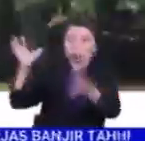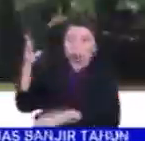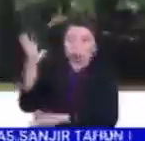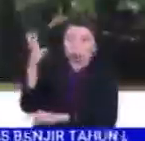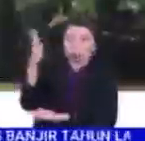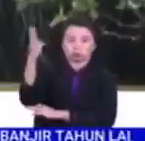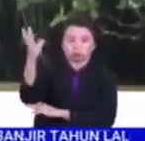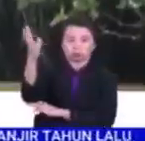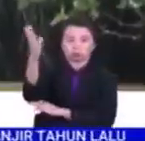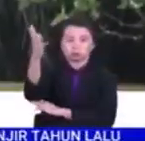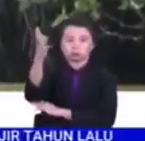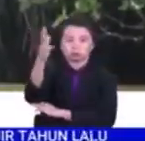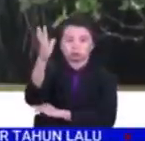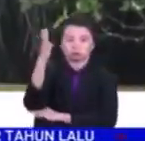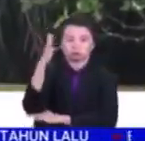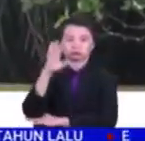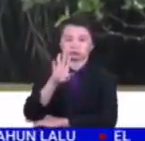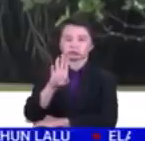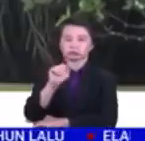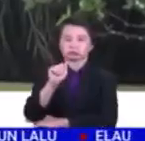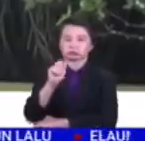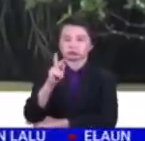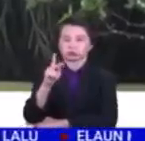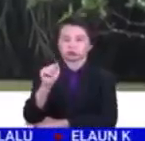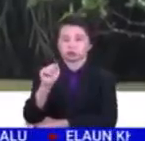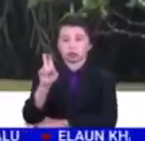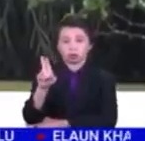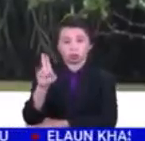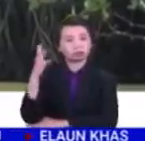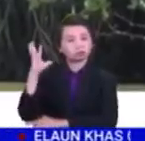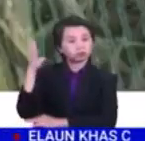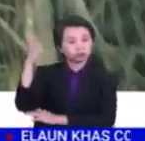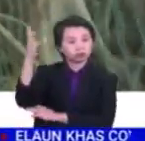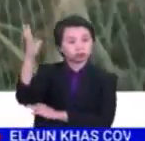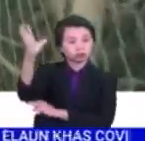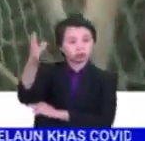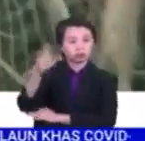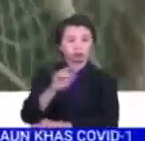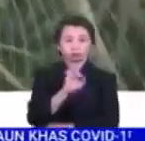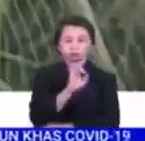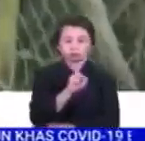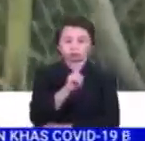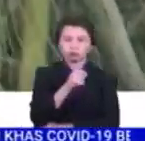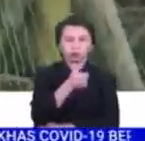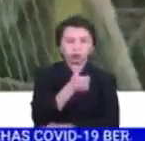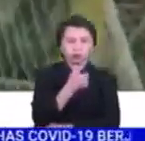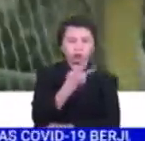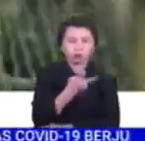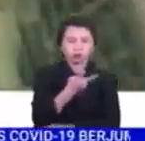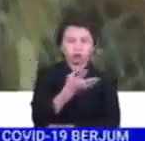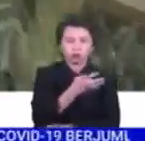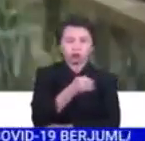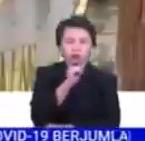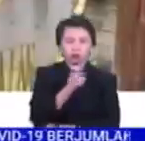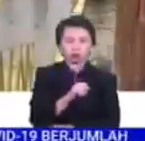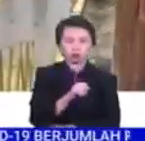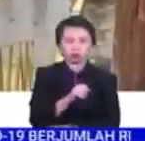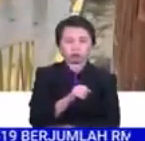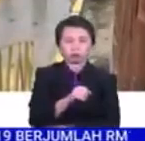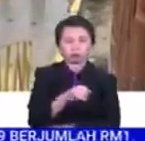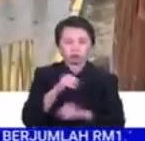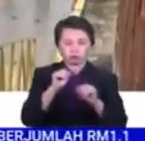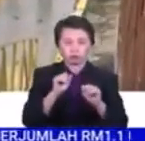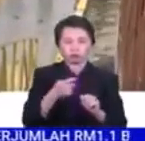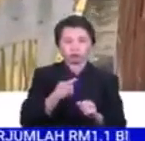trees ni, pokok-pokok bakau. Dan salah satu benda yang menarik lagi adalah di samping kita melakukan aktiviti,